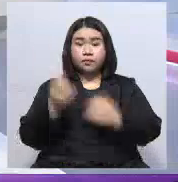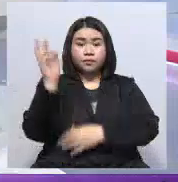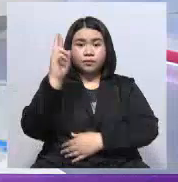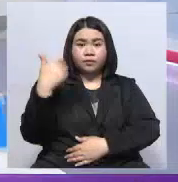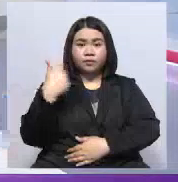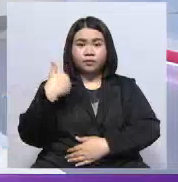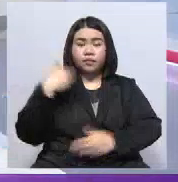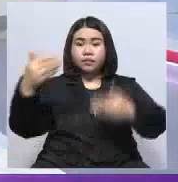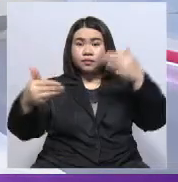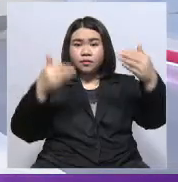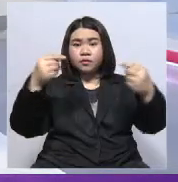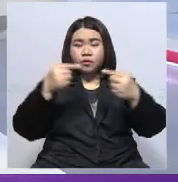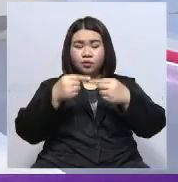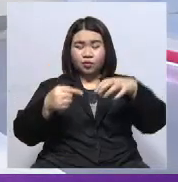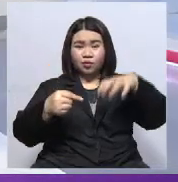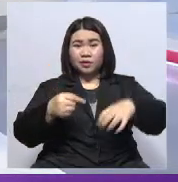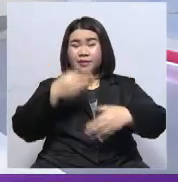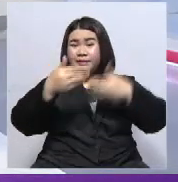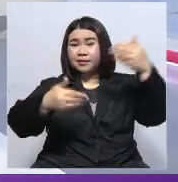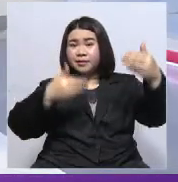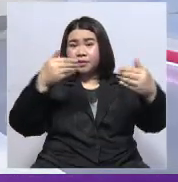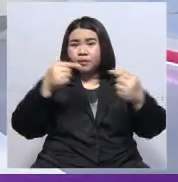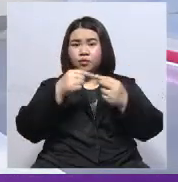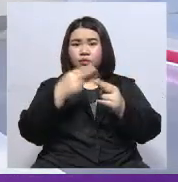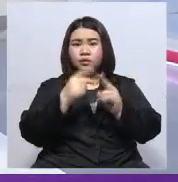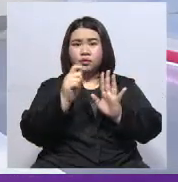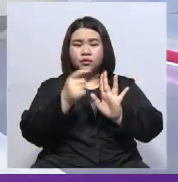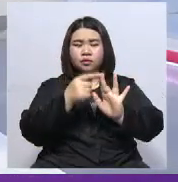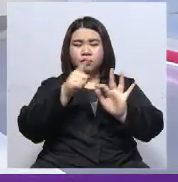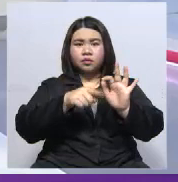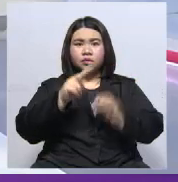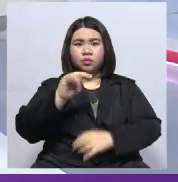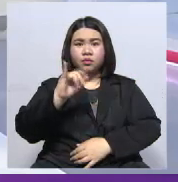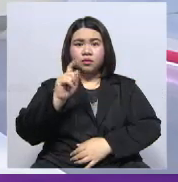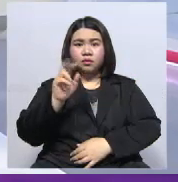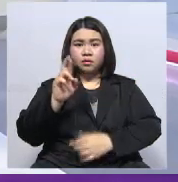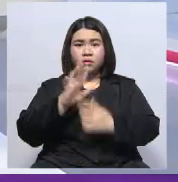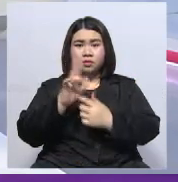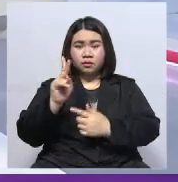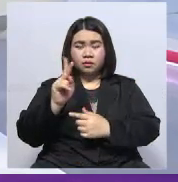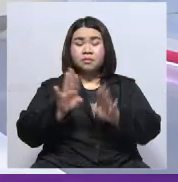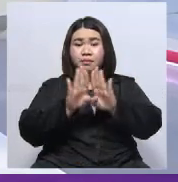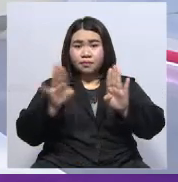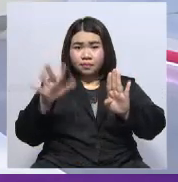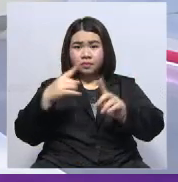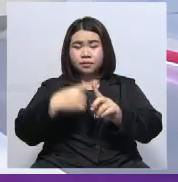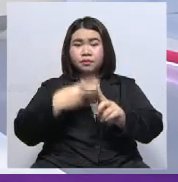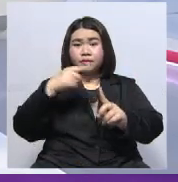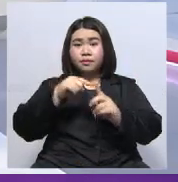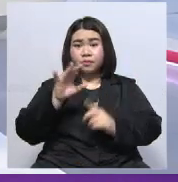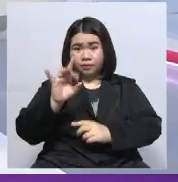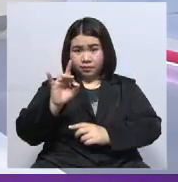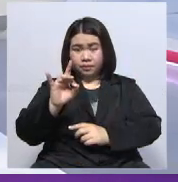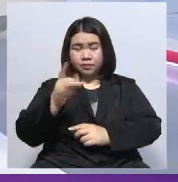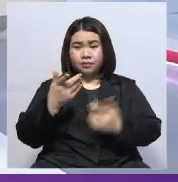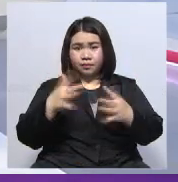ข่าวเที่ยงวันนี้มีบรรยากาศงานอุ่นไอรักมาฝากคุณผู้ชมนะคะงานอุ่นไอรักคลายความหนาวนะคะมีพิธีเปิดไปแล้วตั้งแต่วันที่8ที่ผ่านม